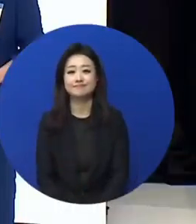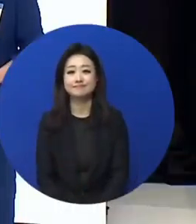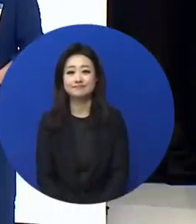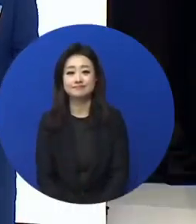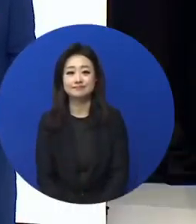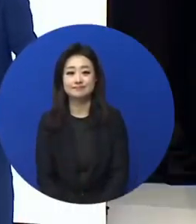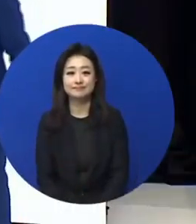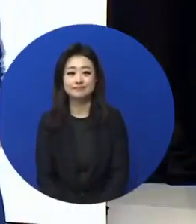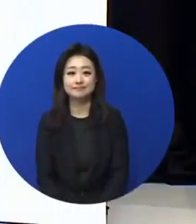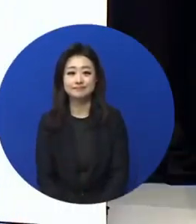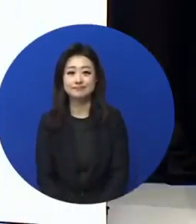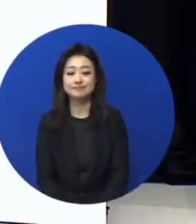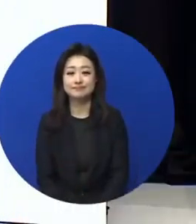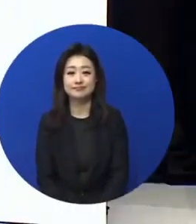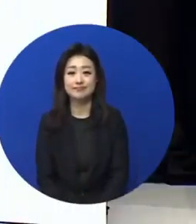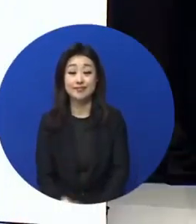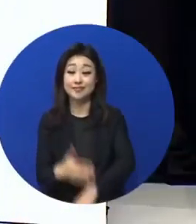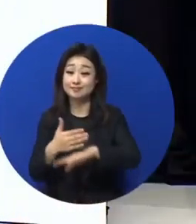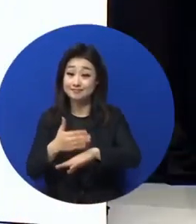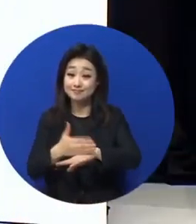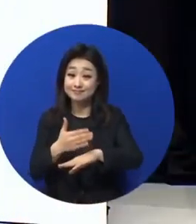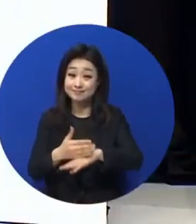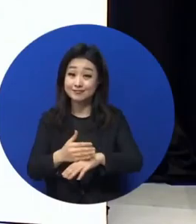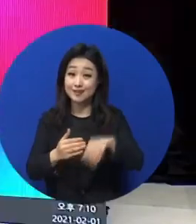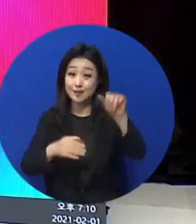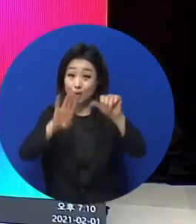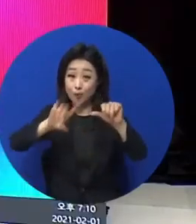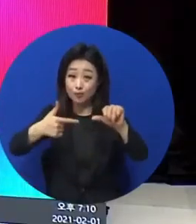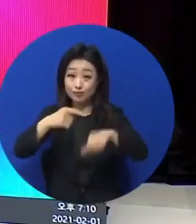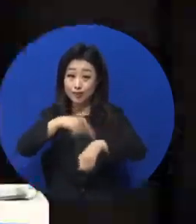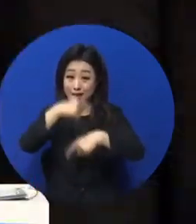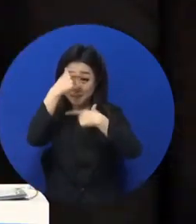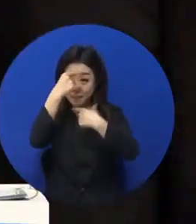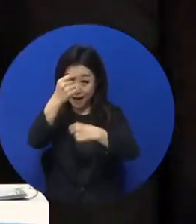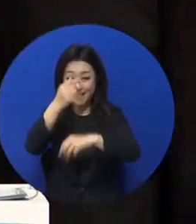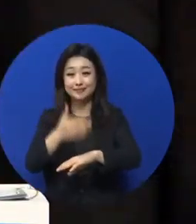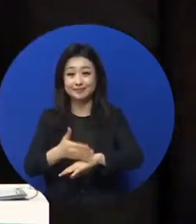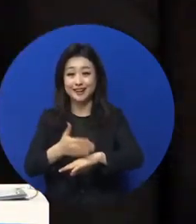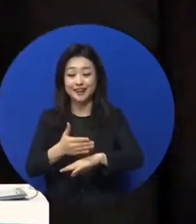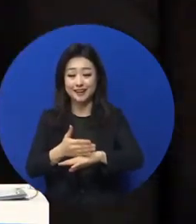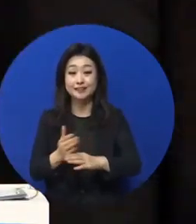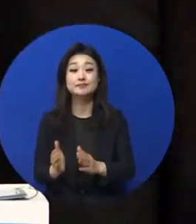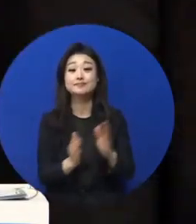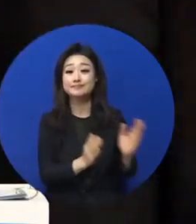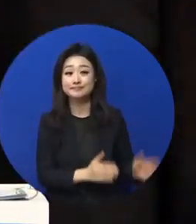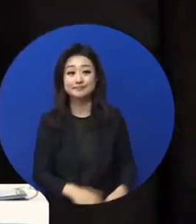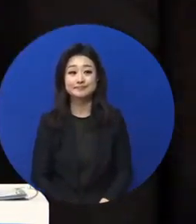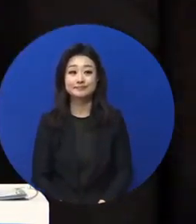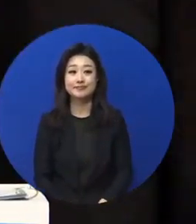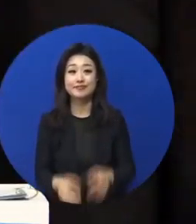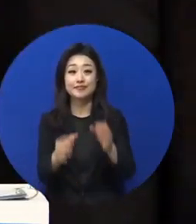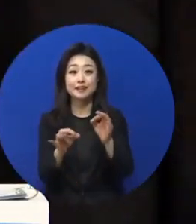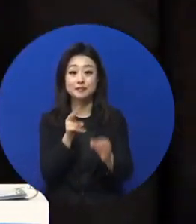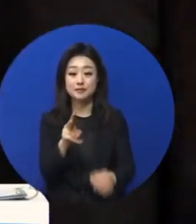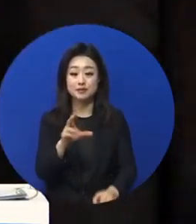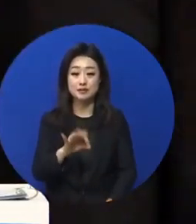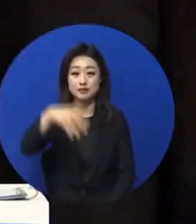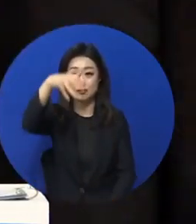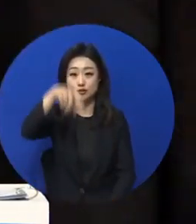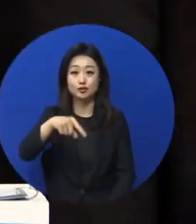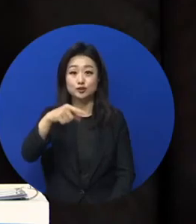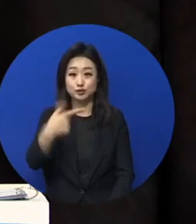네, 감사합니다. 박인영 후보 5분 딱 시간을 정확하게 지켜주셨고요. 다음으로는 김영춘